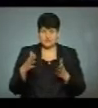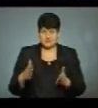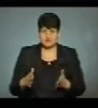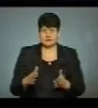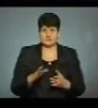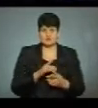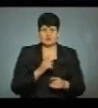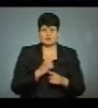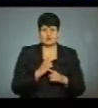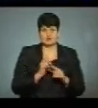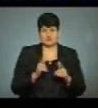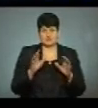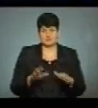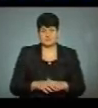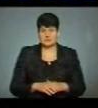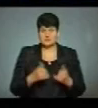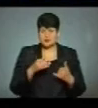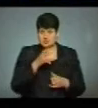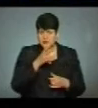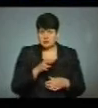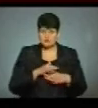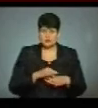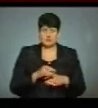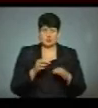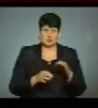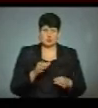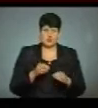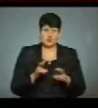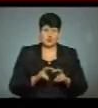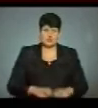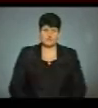згідно українського законодавства. На даний час триває досудове розслідування.